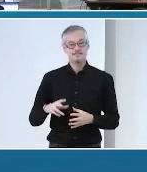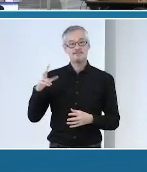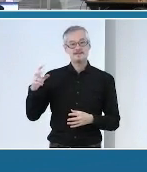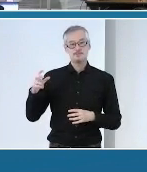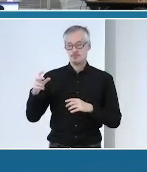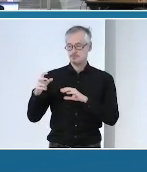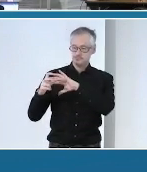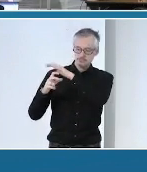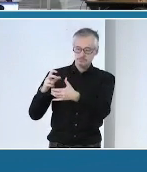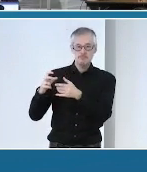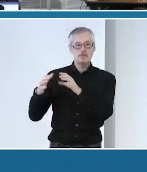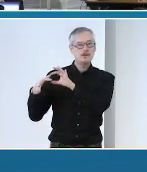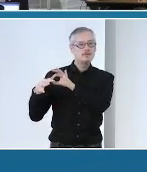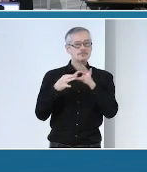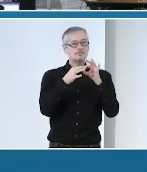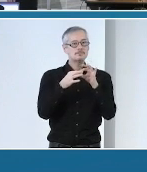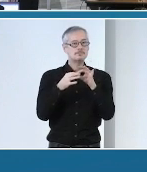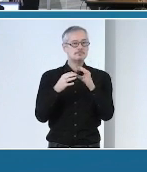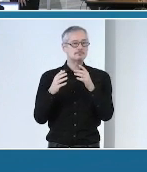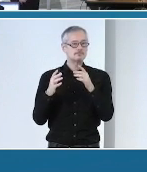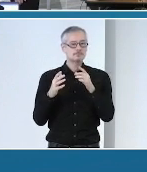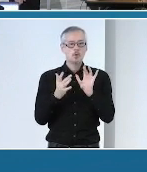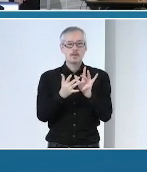Alors là, je pense qu'on ne va pas...